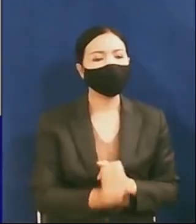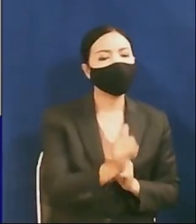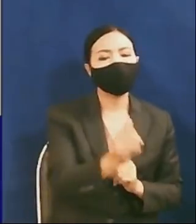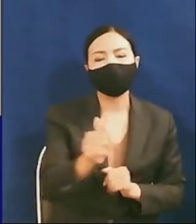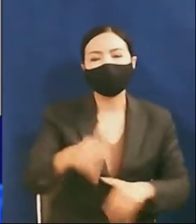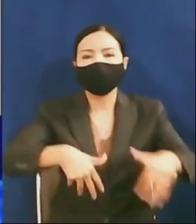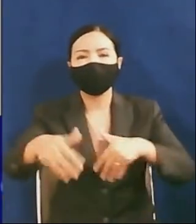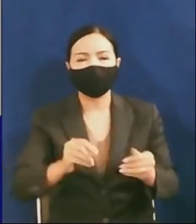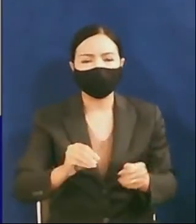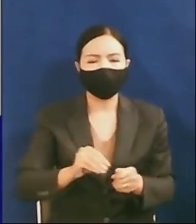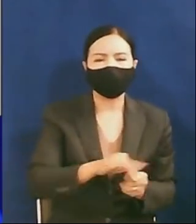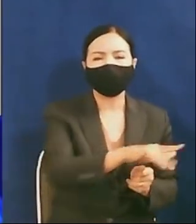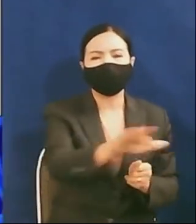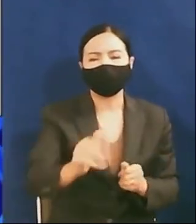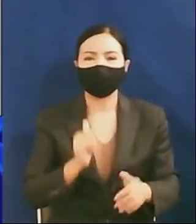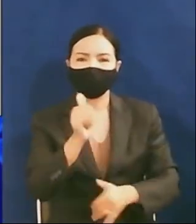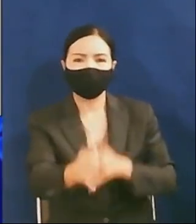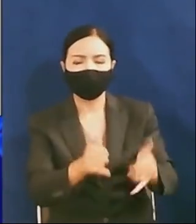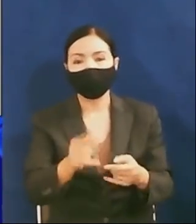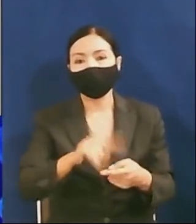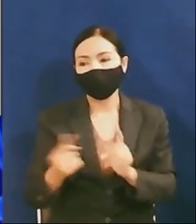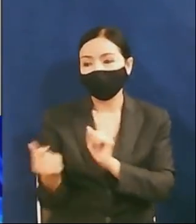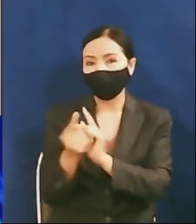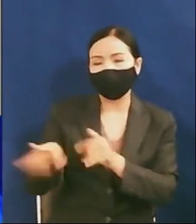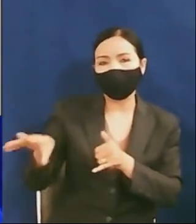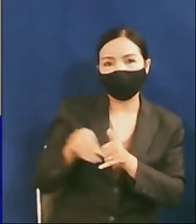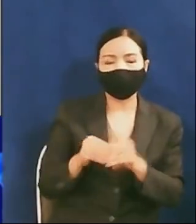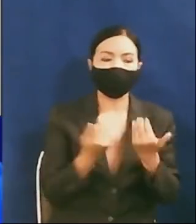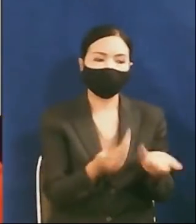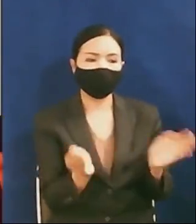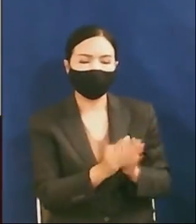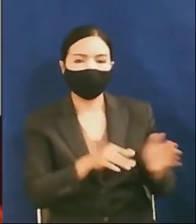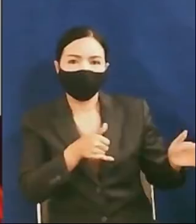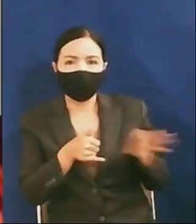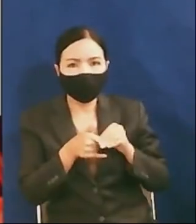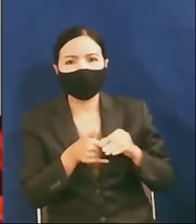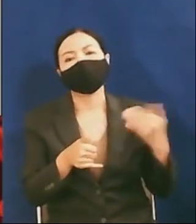พื้นที่ระบาดนะครับการติดจากคนรู้จักและก็ติดจากคนในครอบครัวนะครับ